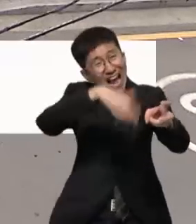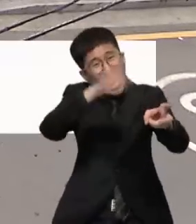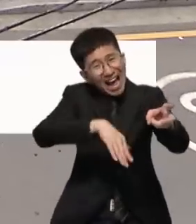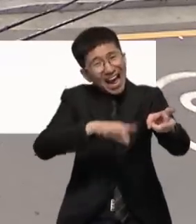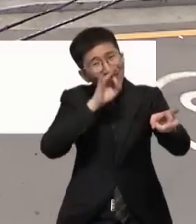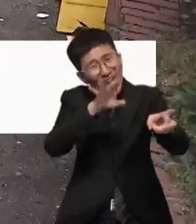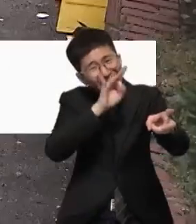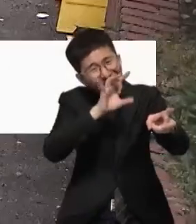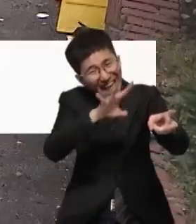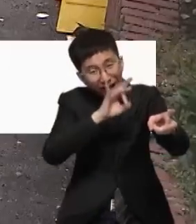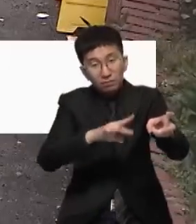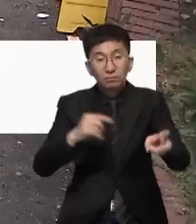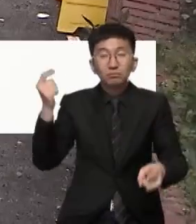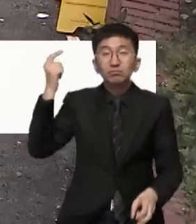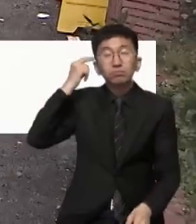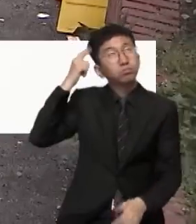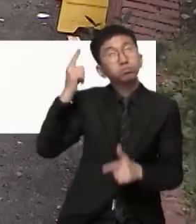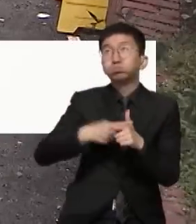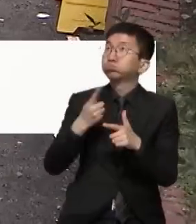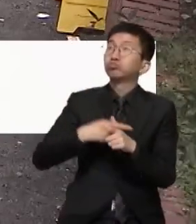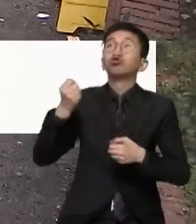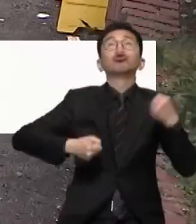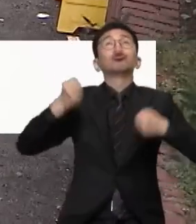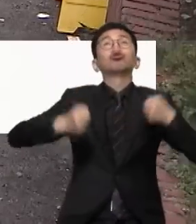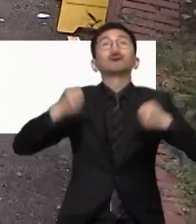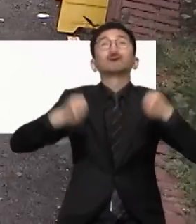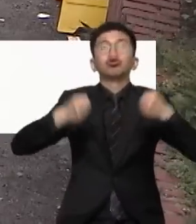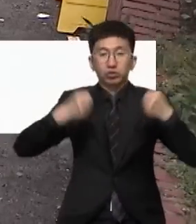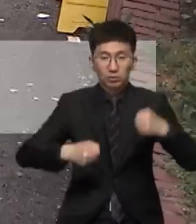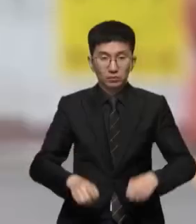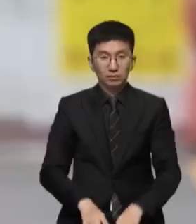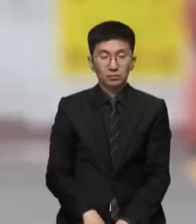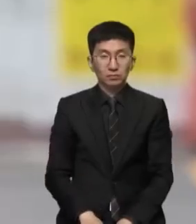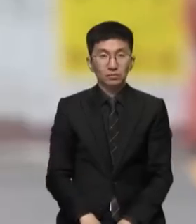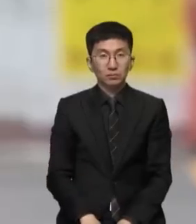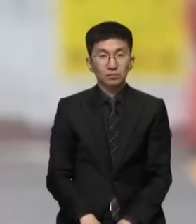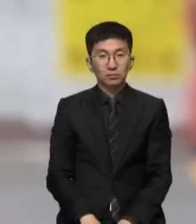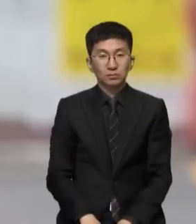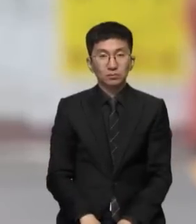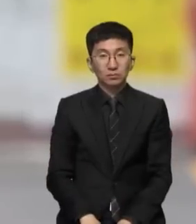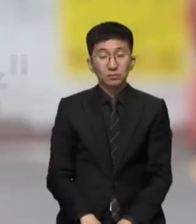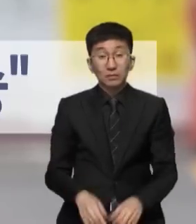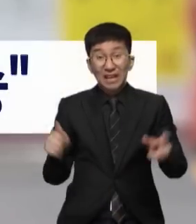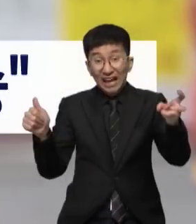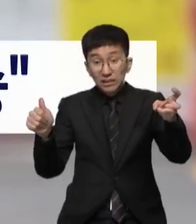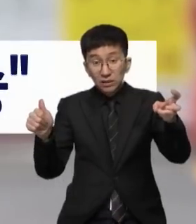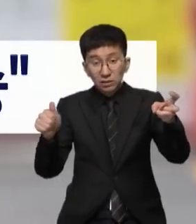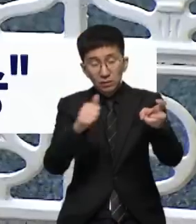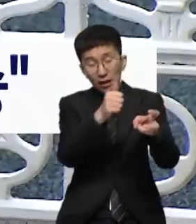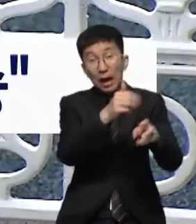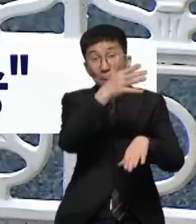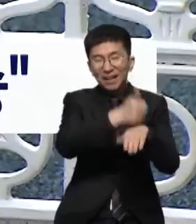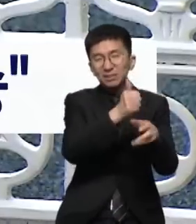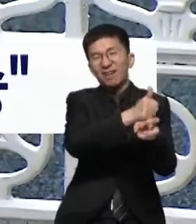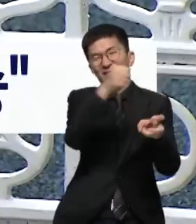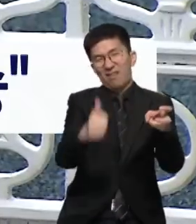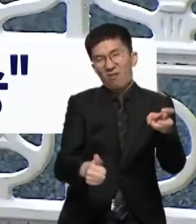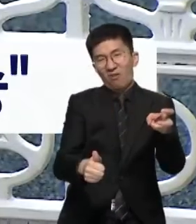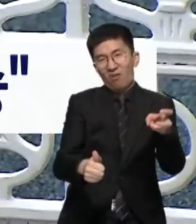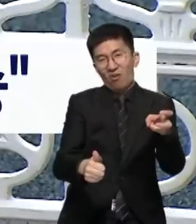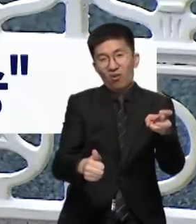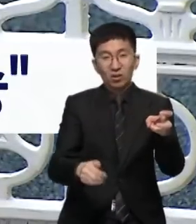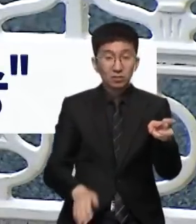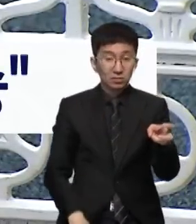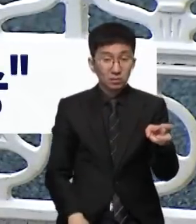이랬는데 기사를 못 듣고 좀 차 여기까지 왔는 것 같더라고. A군은 차량에서 마지막으로 내린 걸로